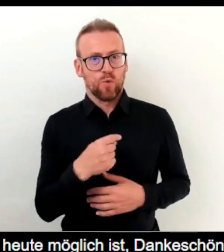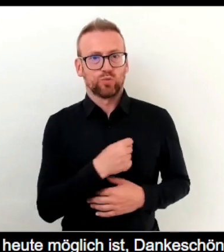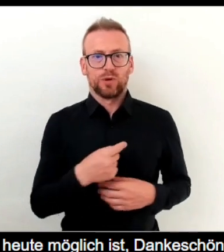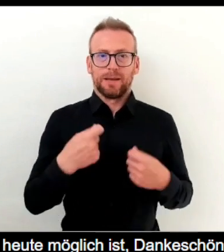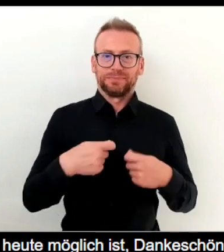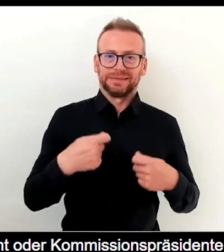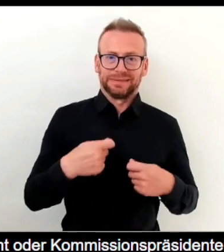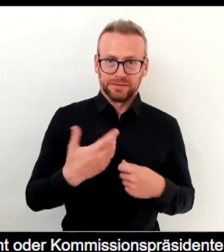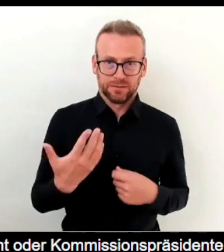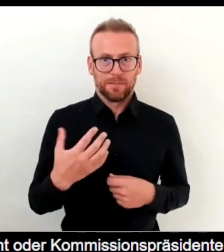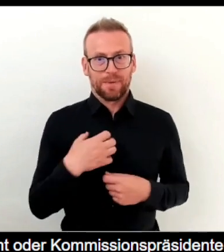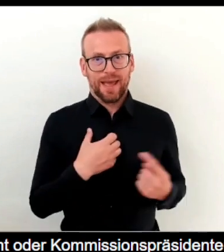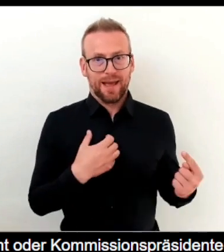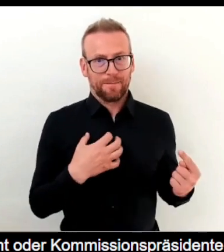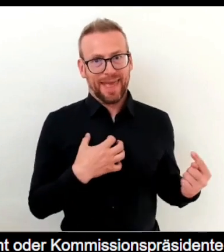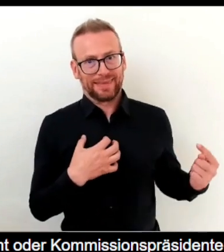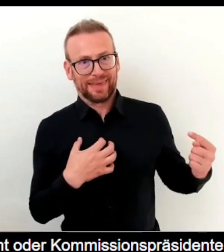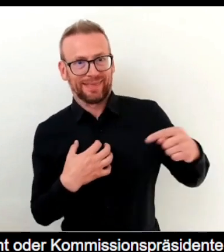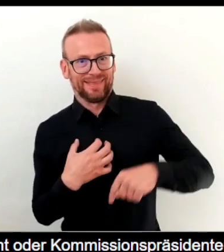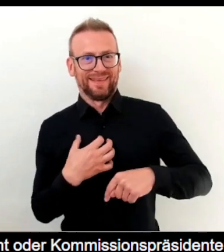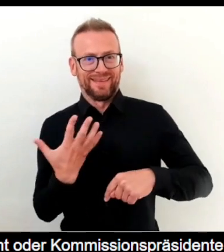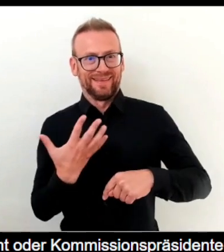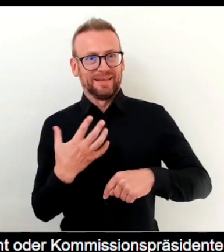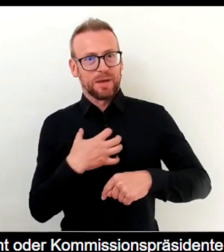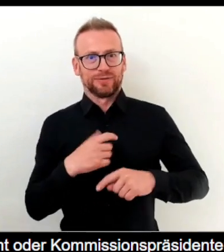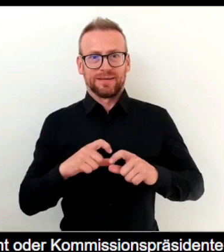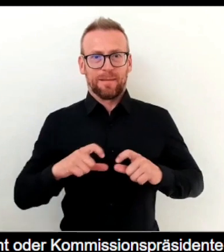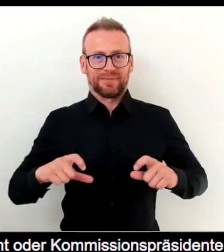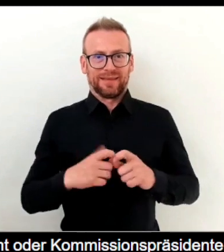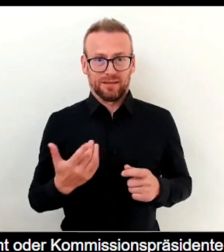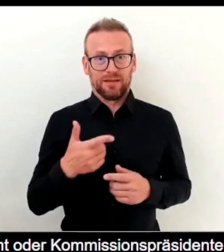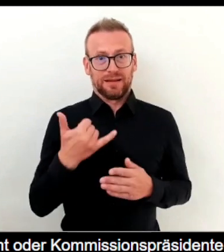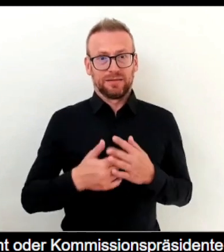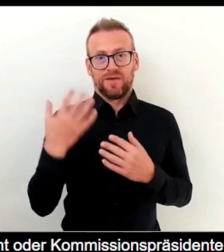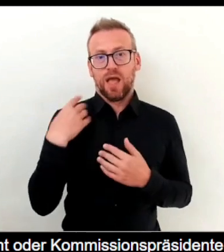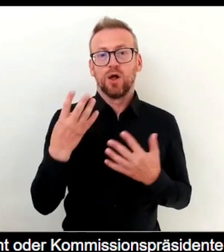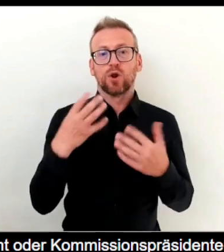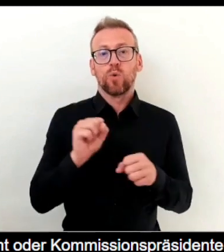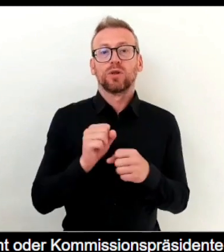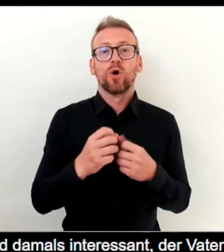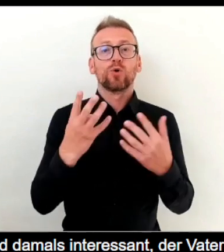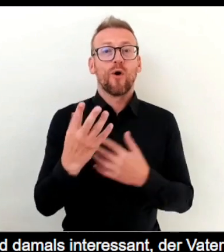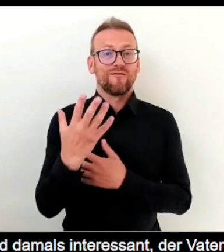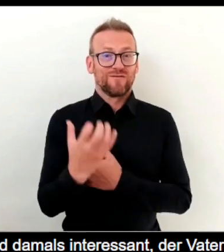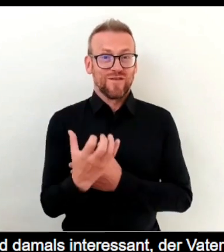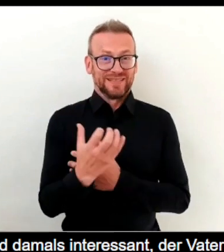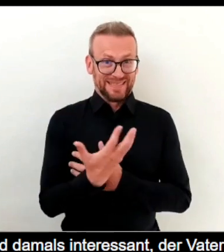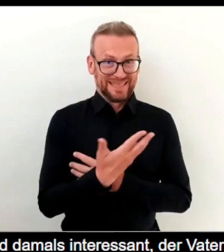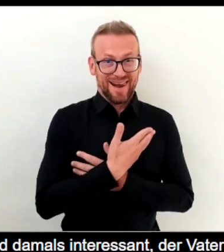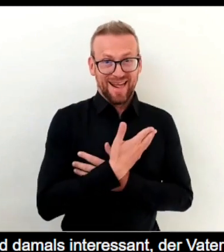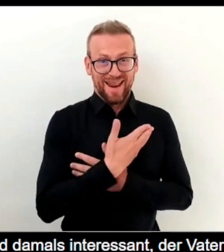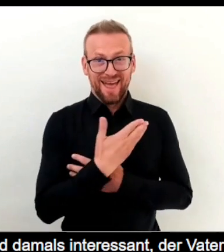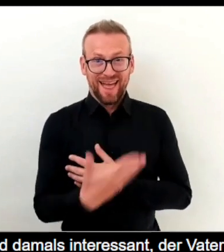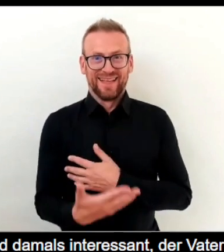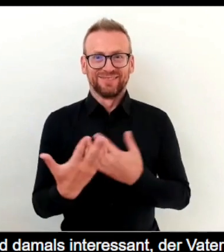haben ein elementares Interesse. Und wenn es politische Kräfte gibt, die aus der EU austreten wollen, die wir sehen gar nicht oder wollen das bewusst nicht,